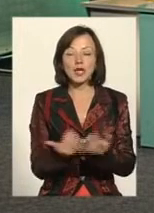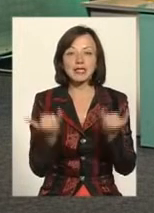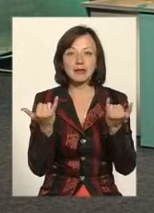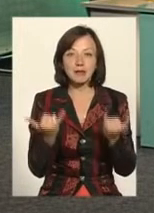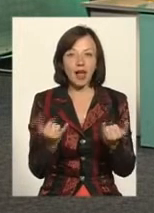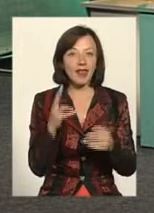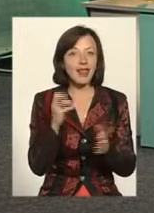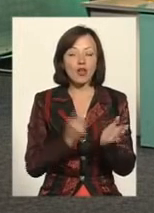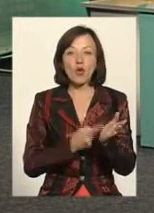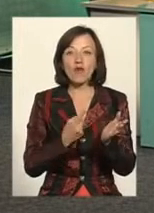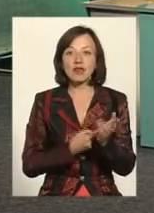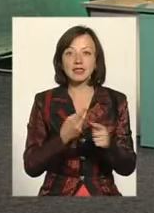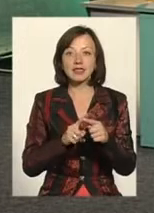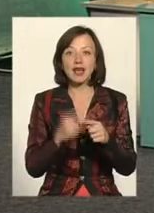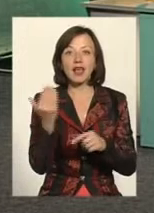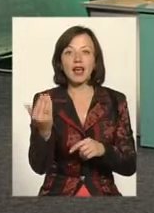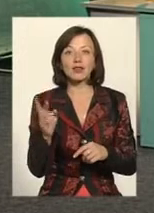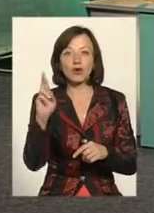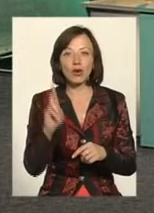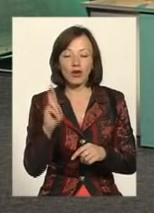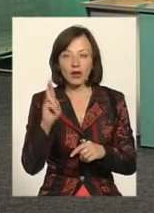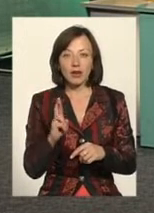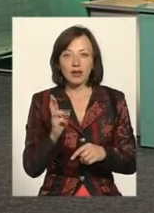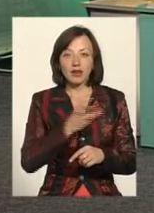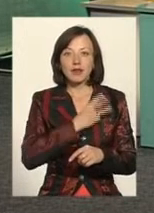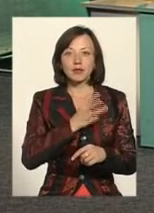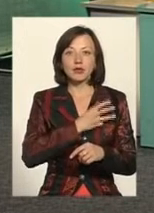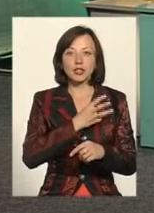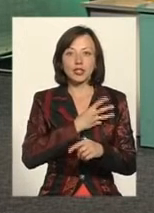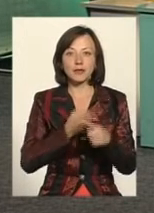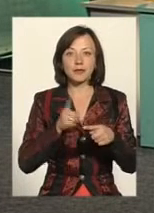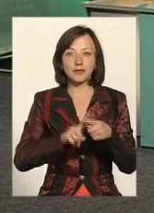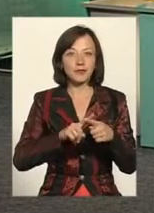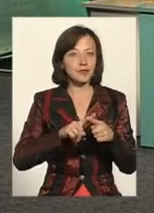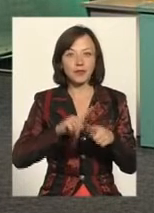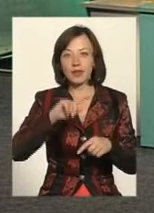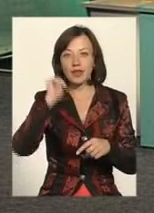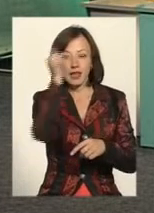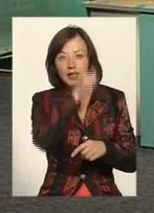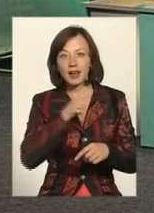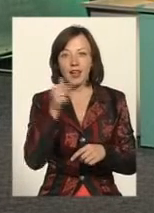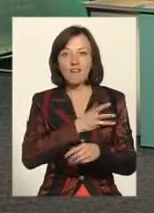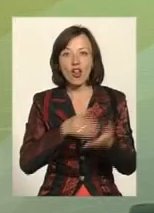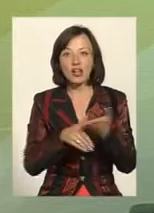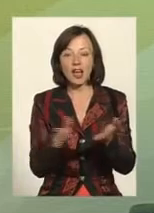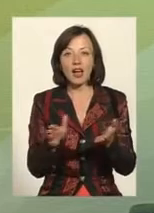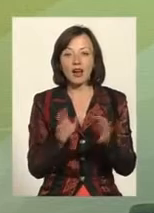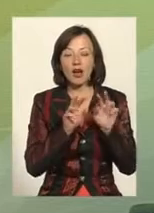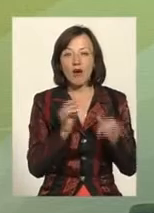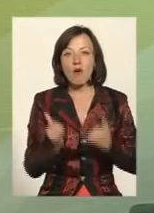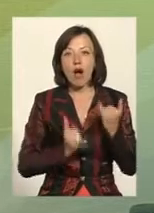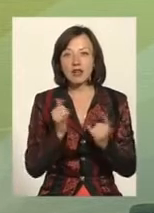не доказано, що це Януковича? Волонтери там рік ухажували за